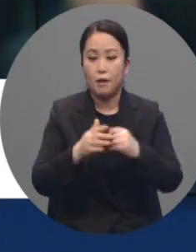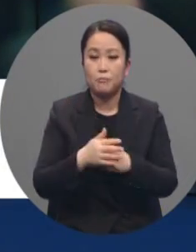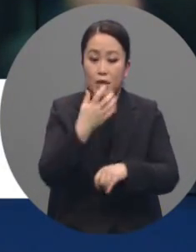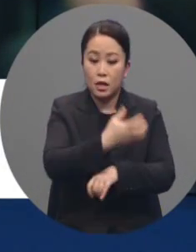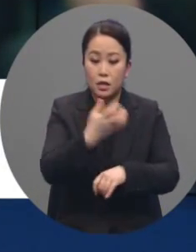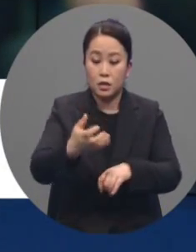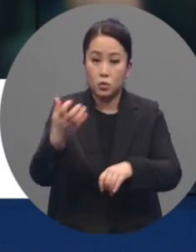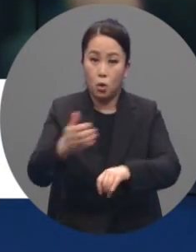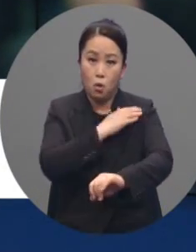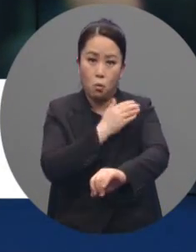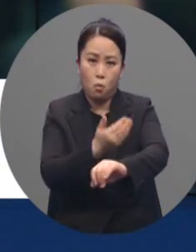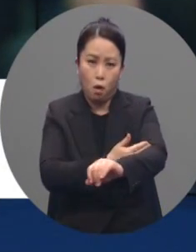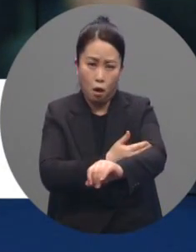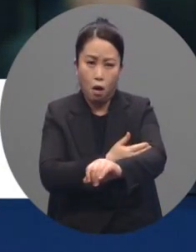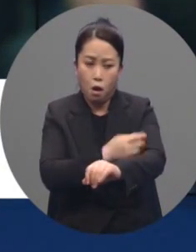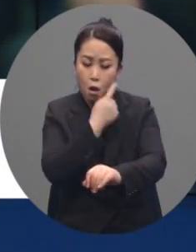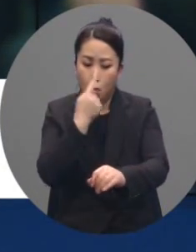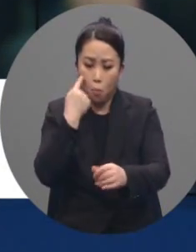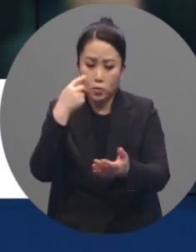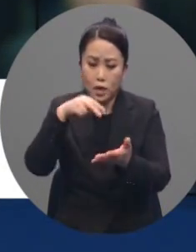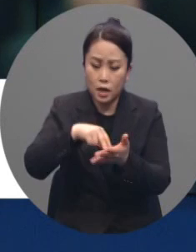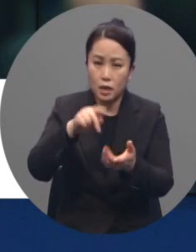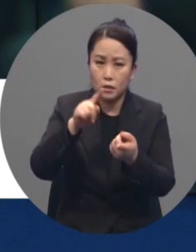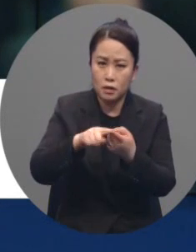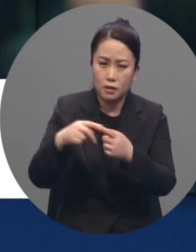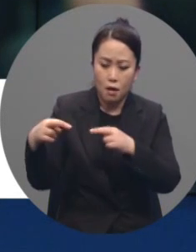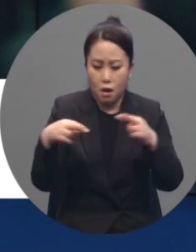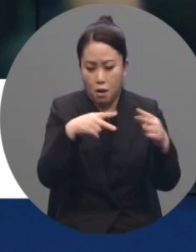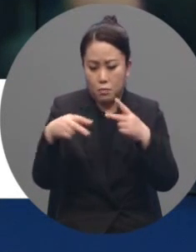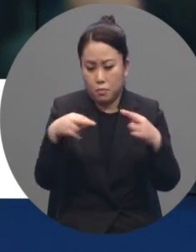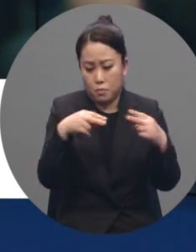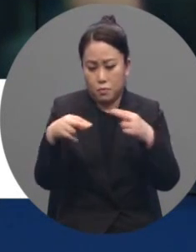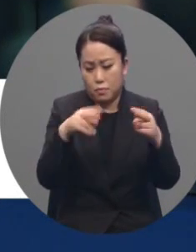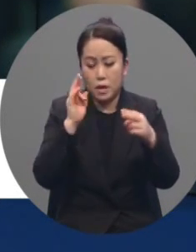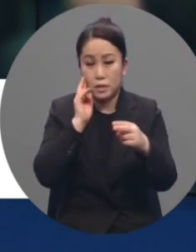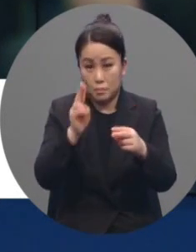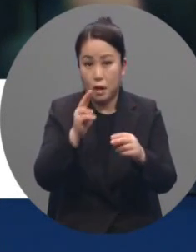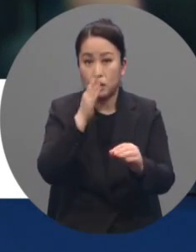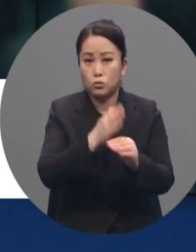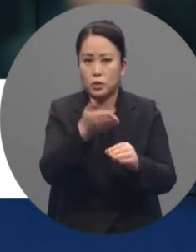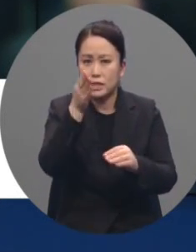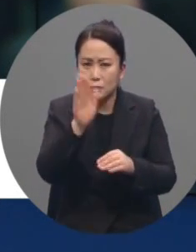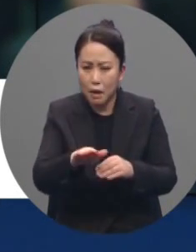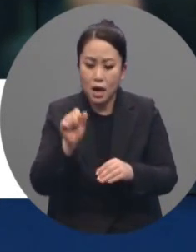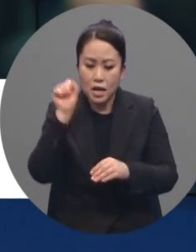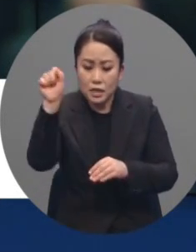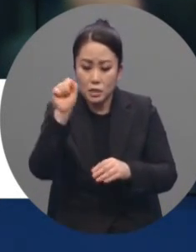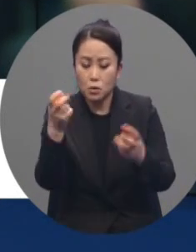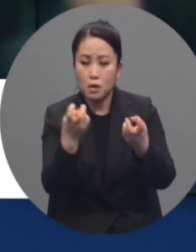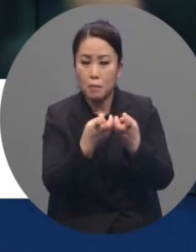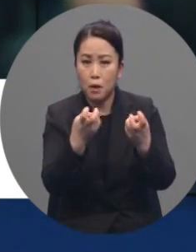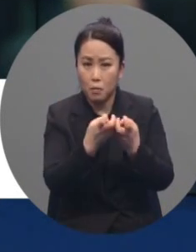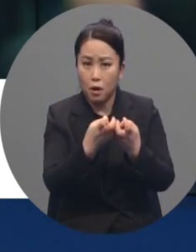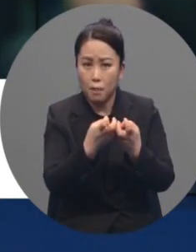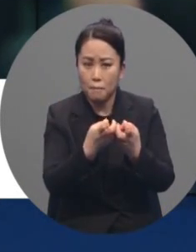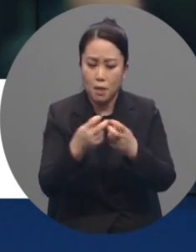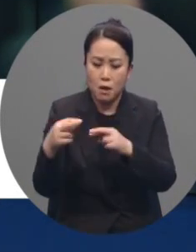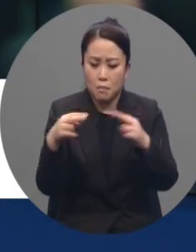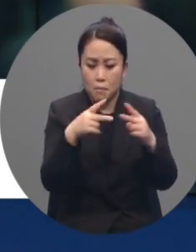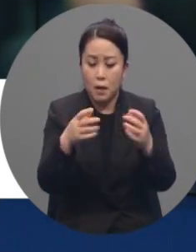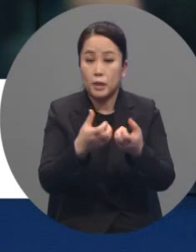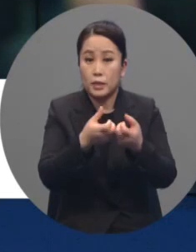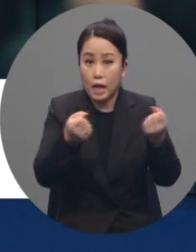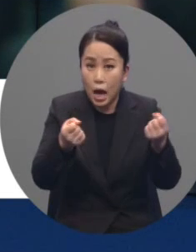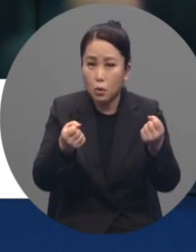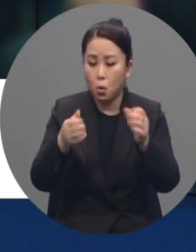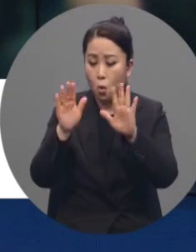놓고 논쟁이 한창이지만 시위 방법에 대한 논란과는 별개로 과연 우리의 현실은 어떤지 오늘은